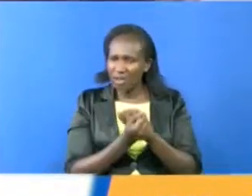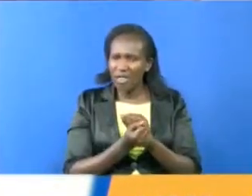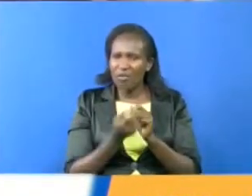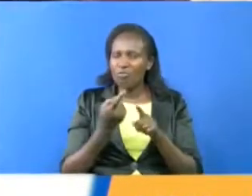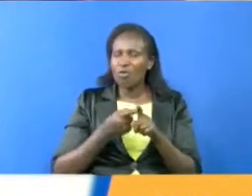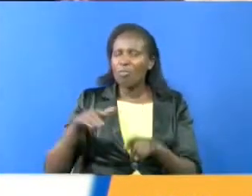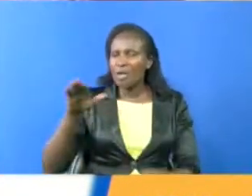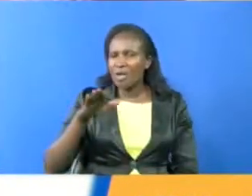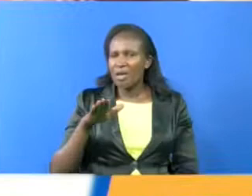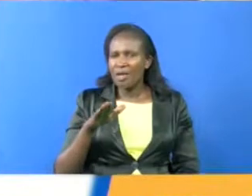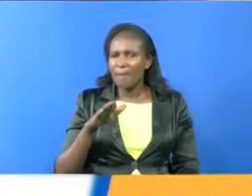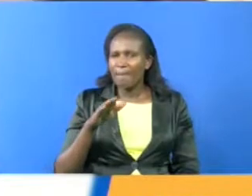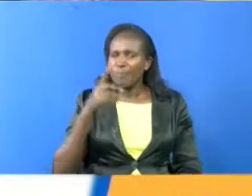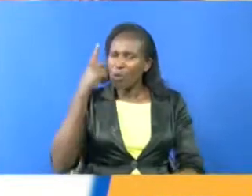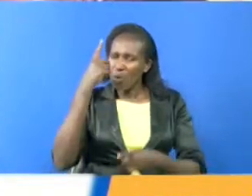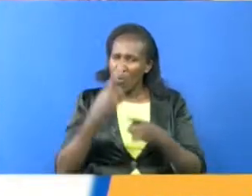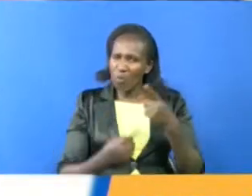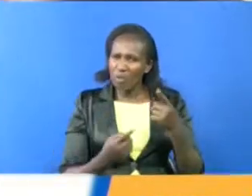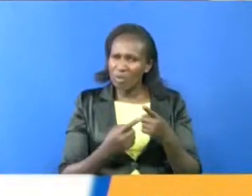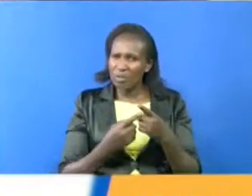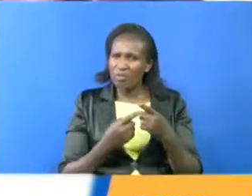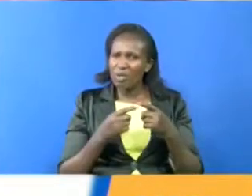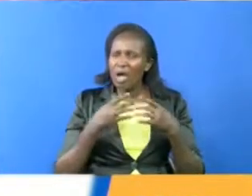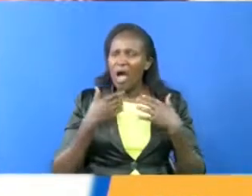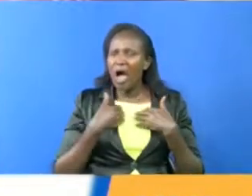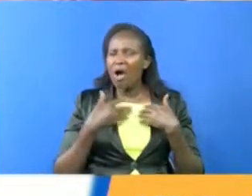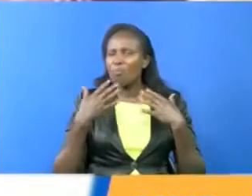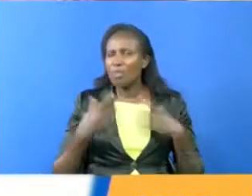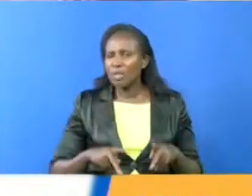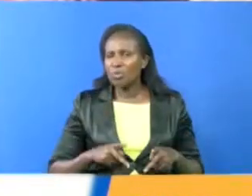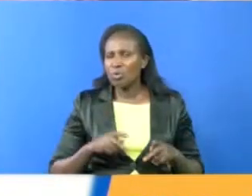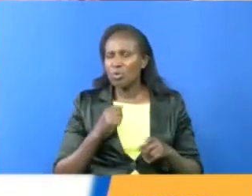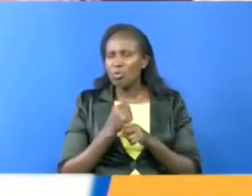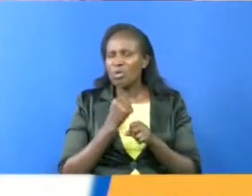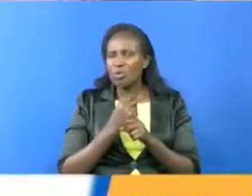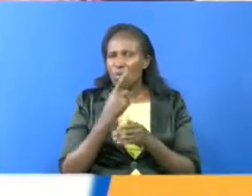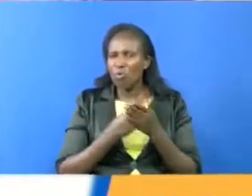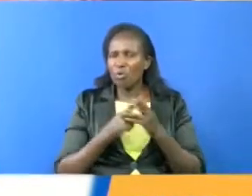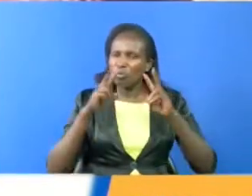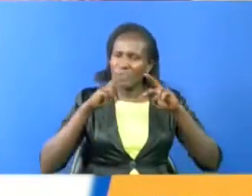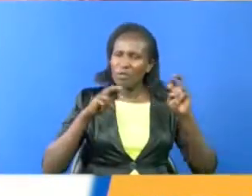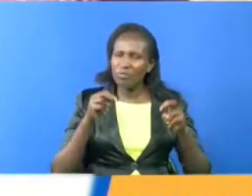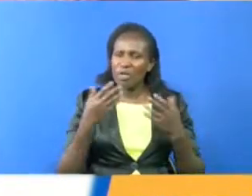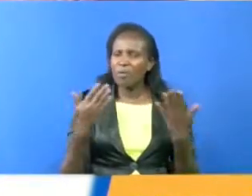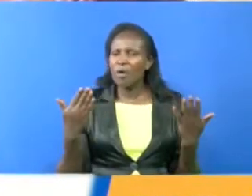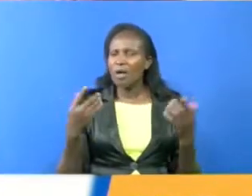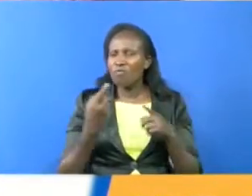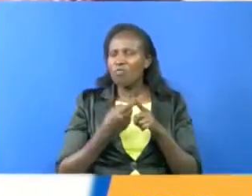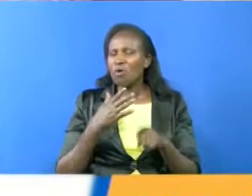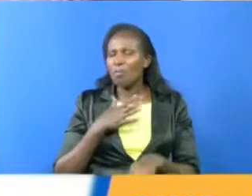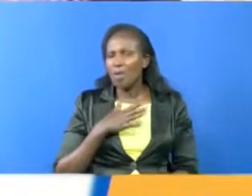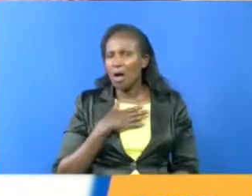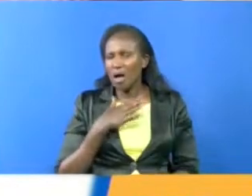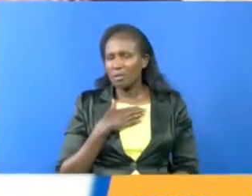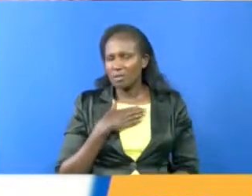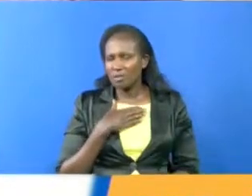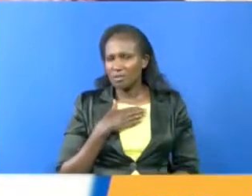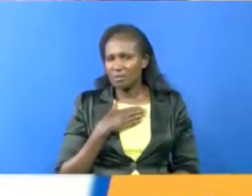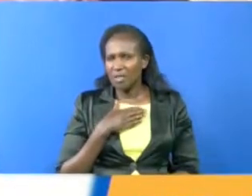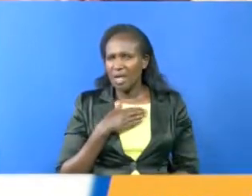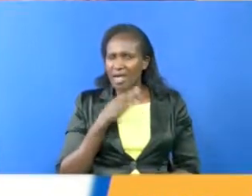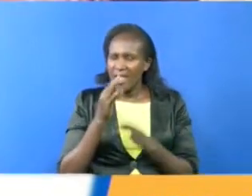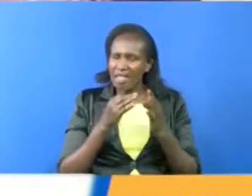maeneo hayo. What is the purpose ya kuwa na mtu ambaye ni askari na kazi yake ni kutafuta mali kutoka kwetu? Mauaji